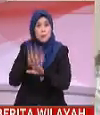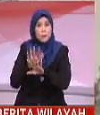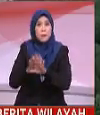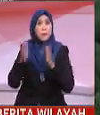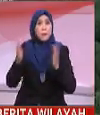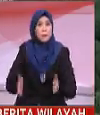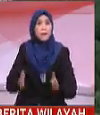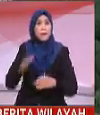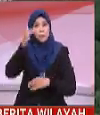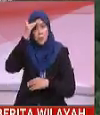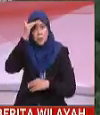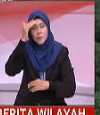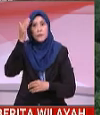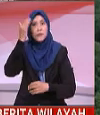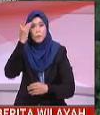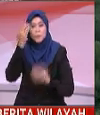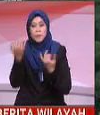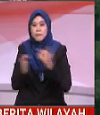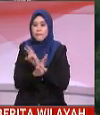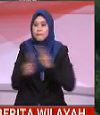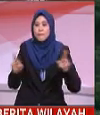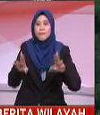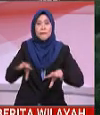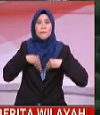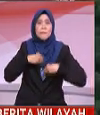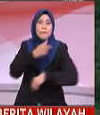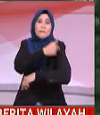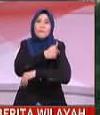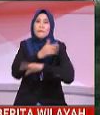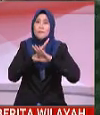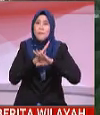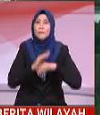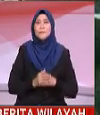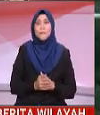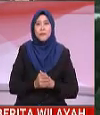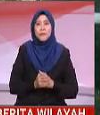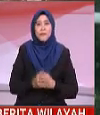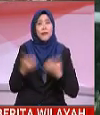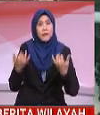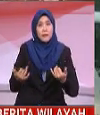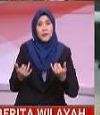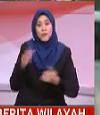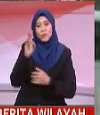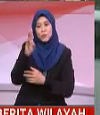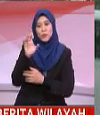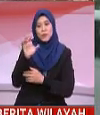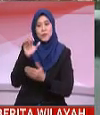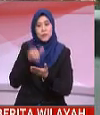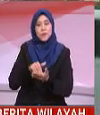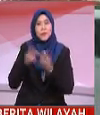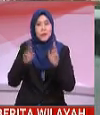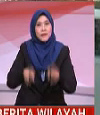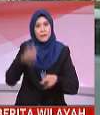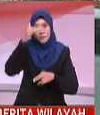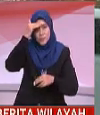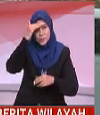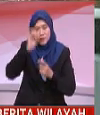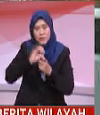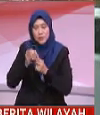rakyat di Johor tahu dan bersedia menerima vaksin. Setakat ini, hanya 700,000 rakyat Johor